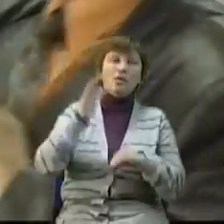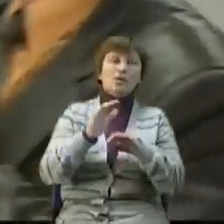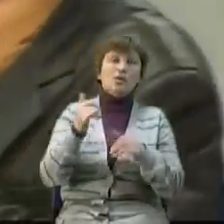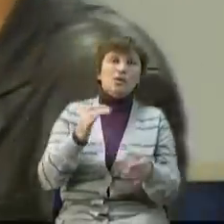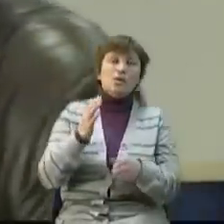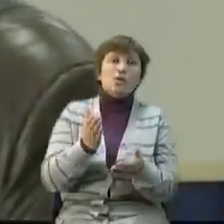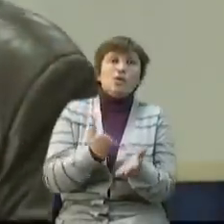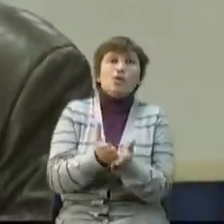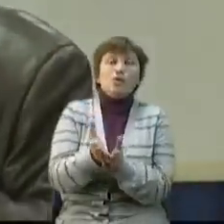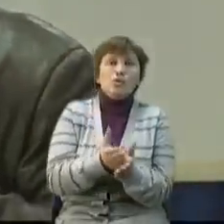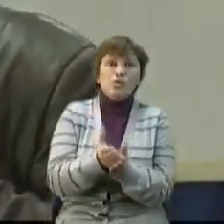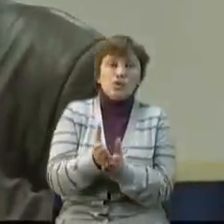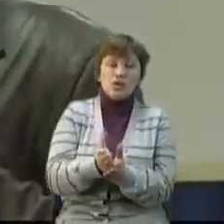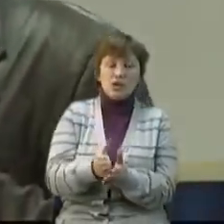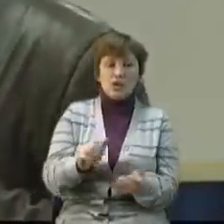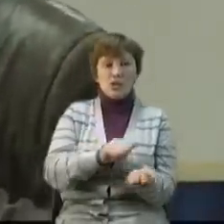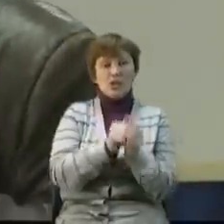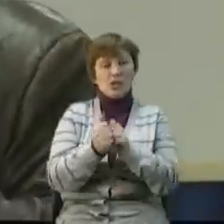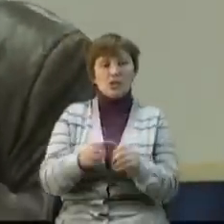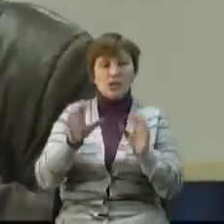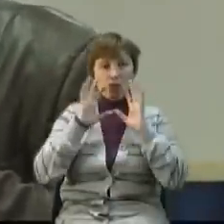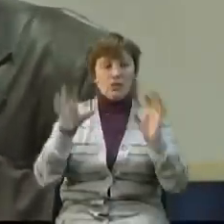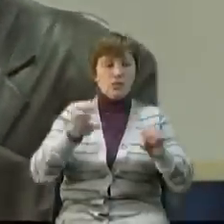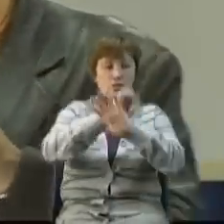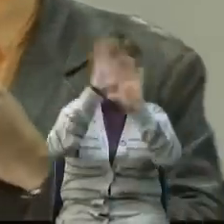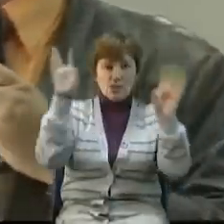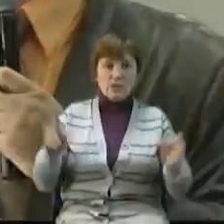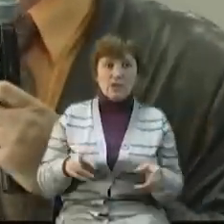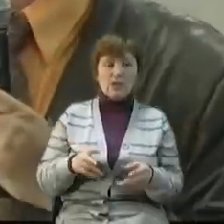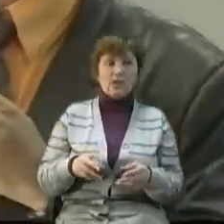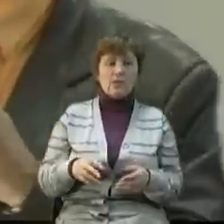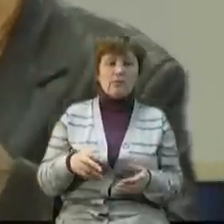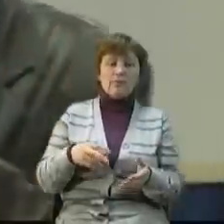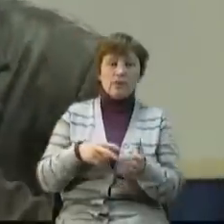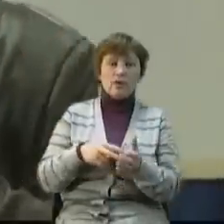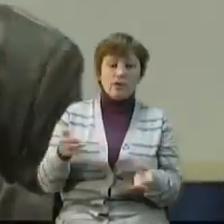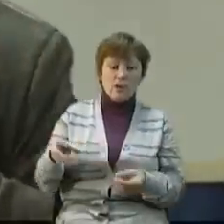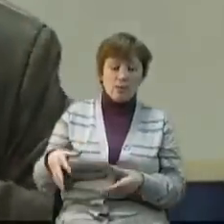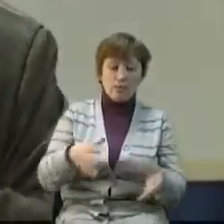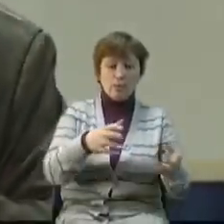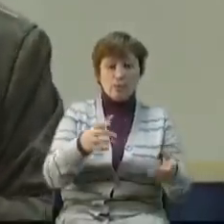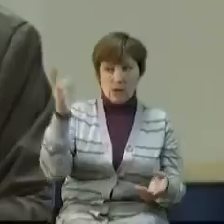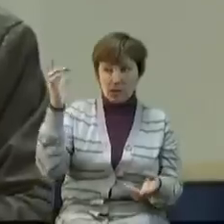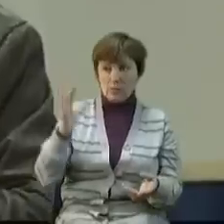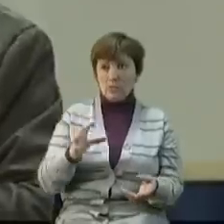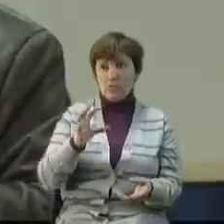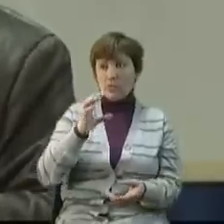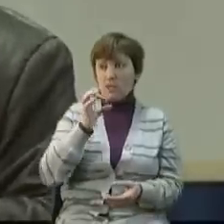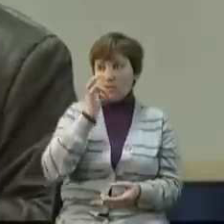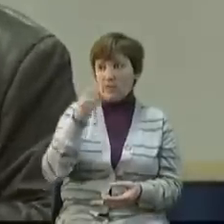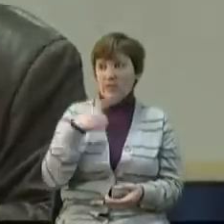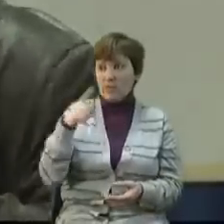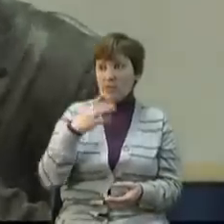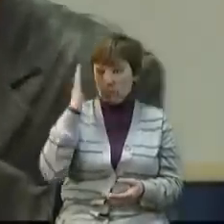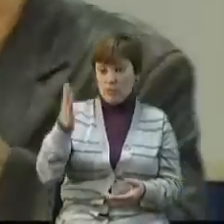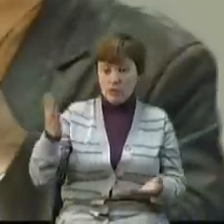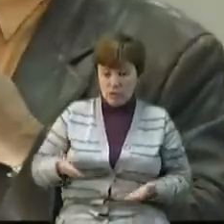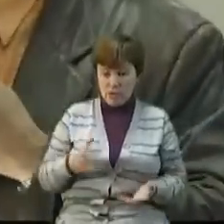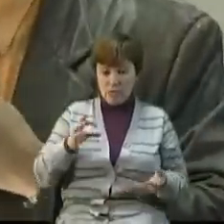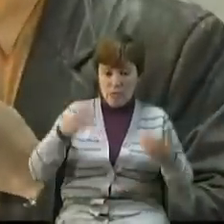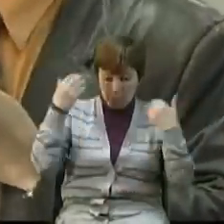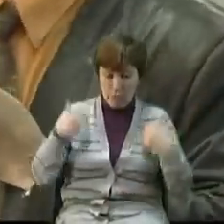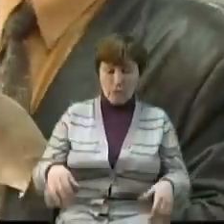они крестятся Духом Святым, они встают на этот путь, а Господь говорит: будешь жить по плоти, умрешь, потому что мой